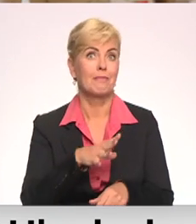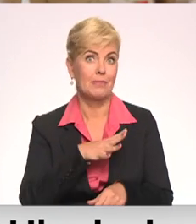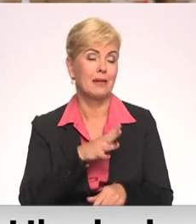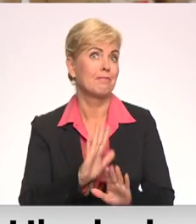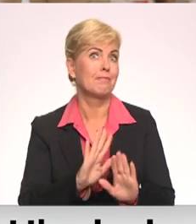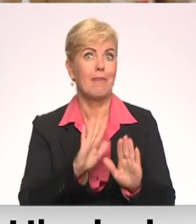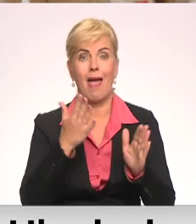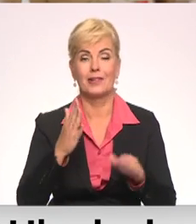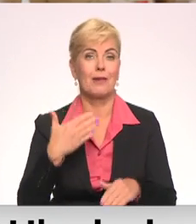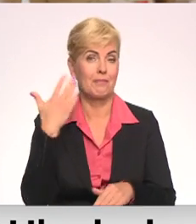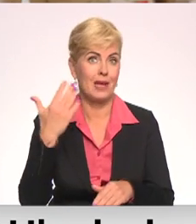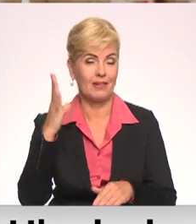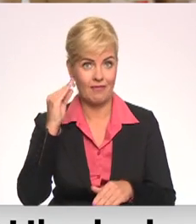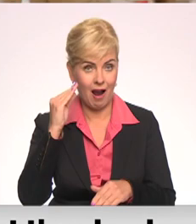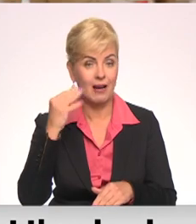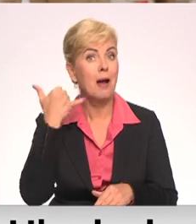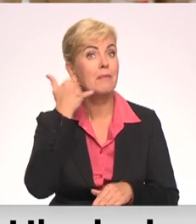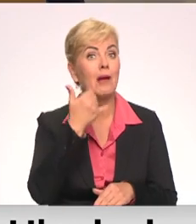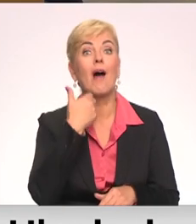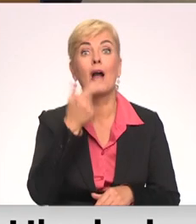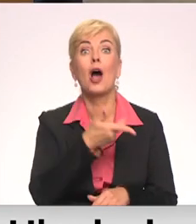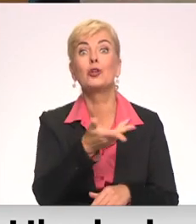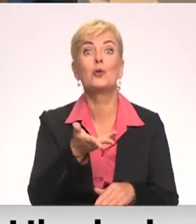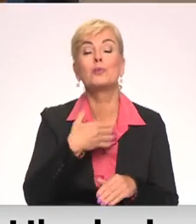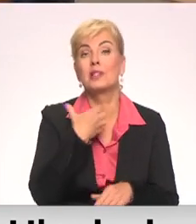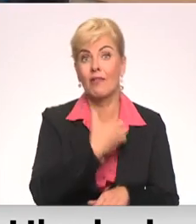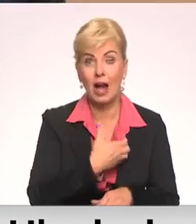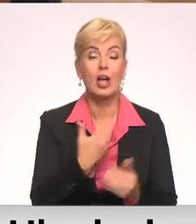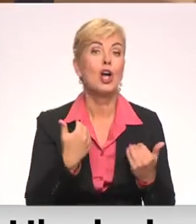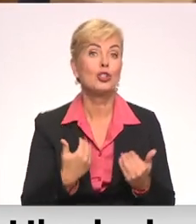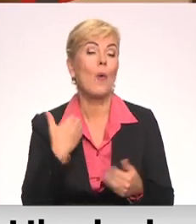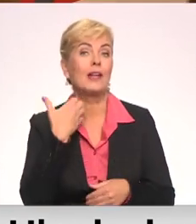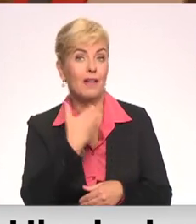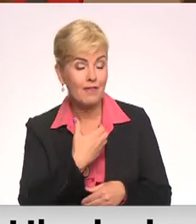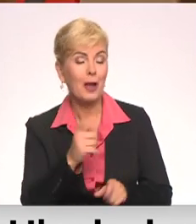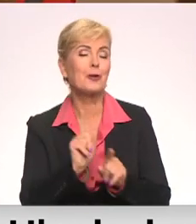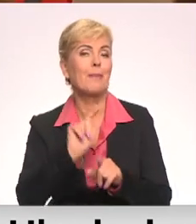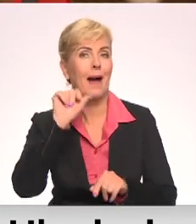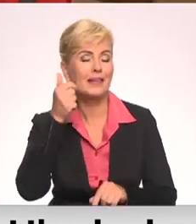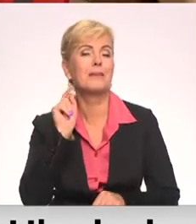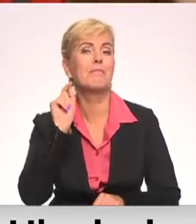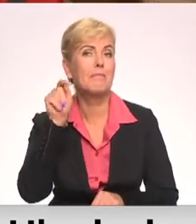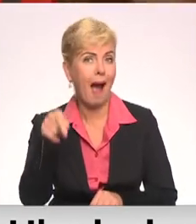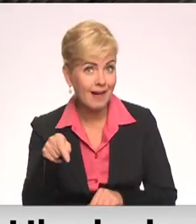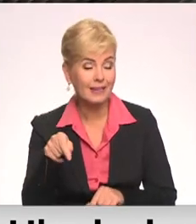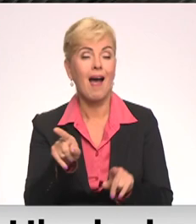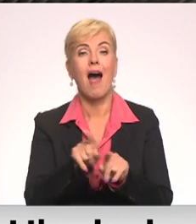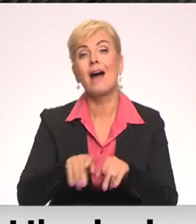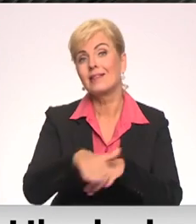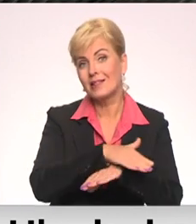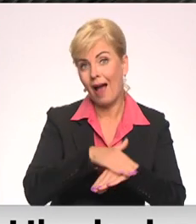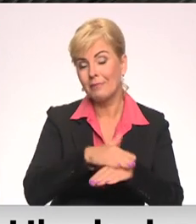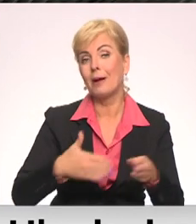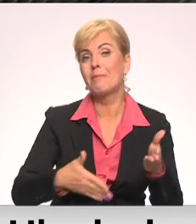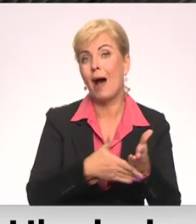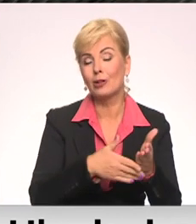pēkšņa piekdienas vakarā man zvana, nu jā, kad jums vajag? Un vajag šodien, un vajadzēs arī rīt un parīt. Un arī sabiedrības